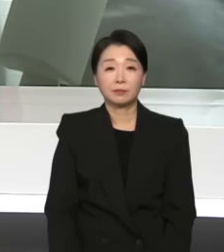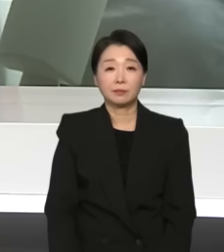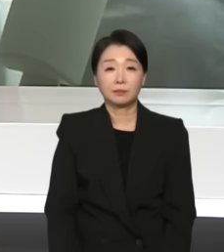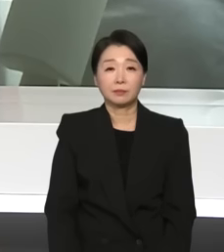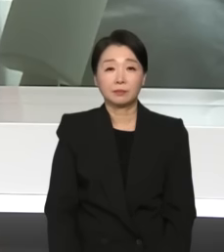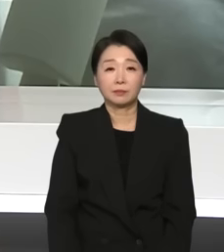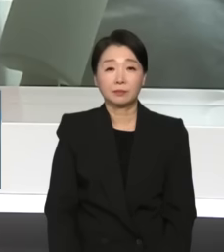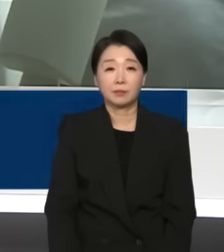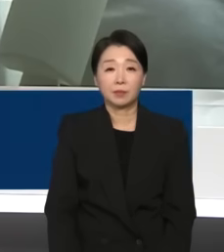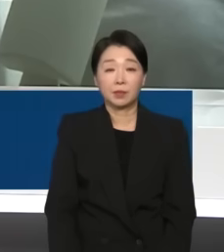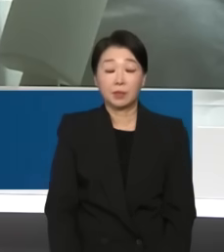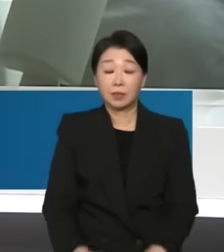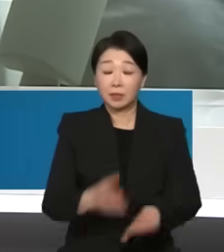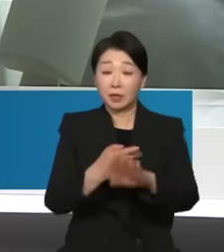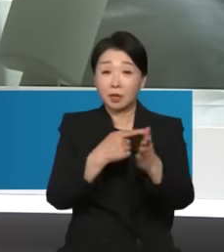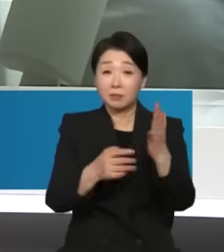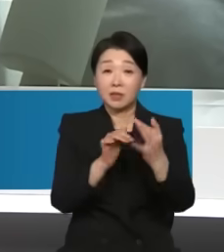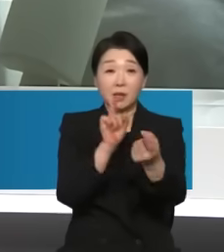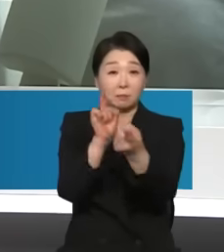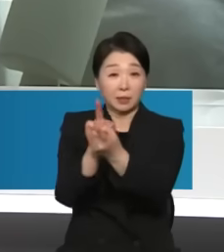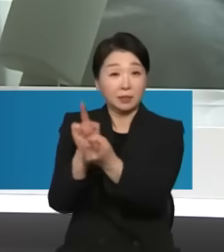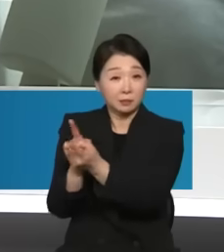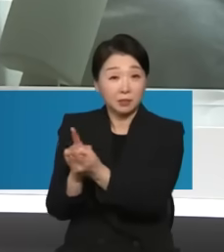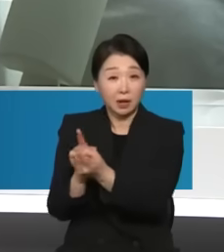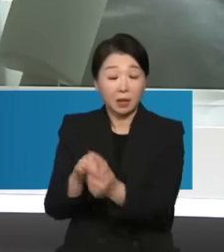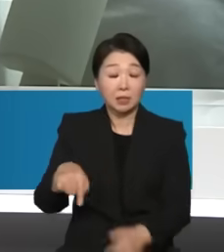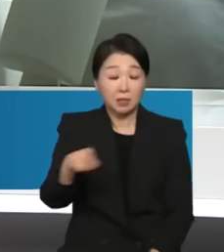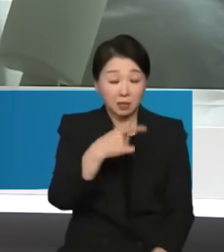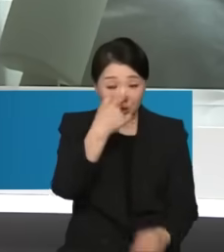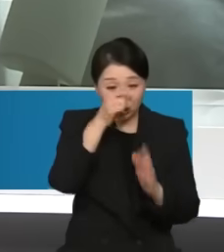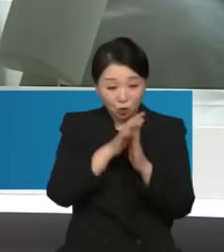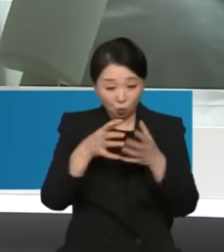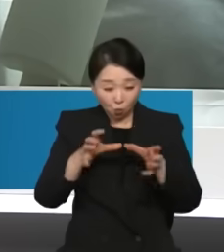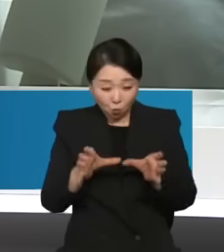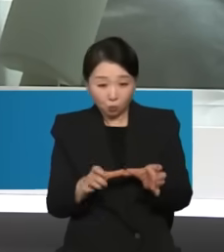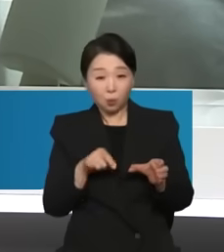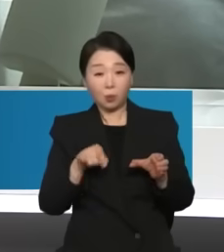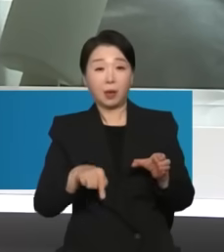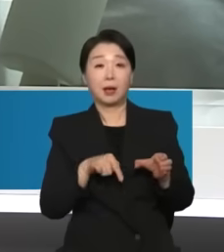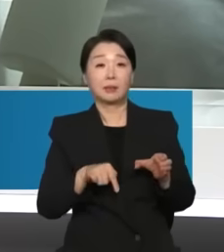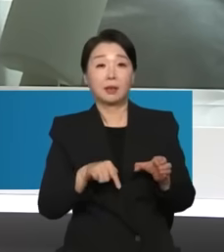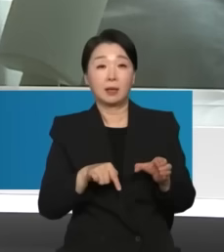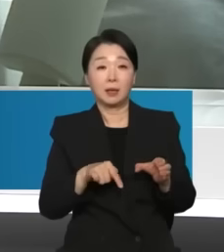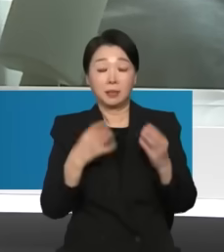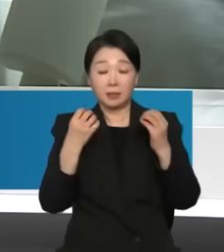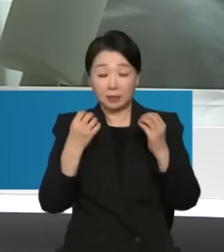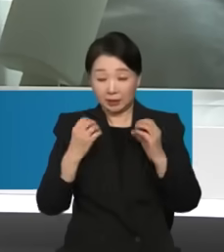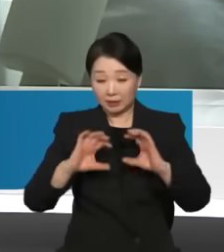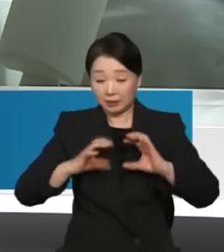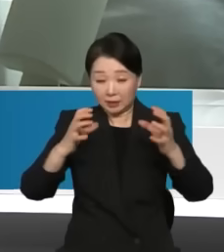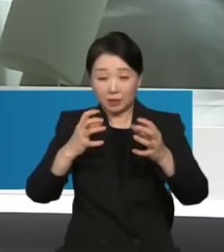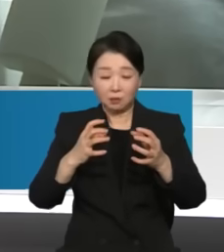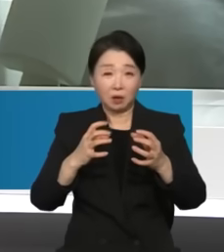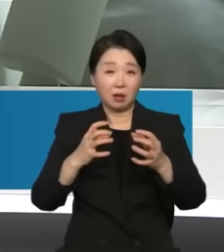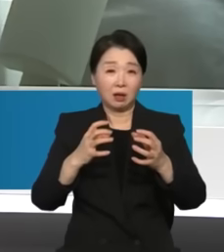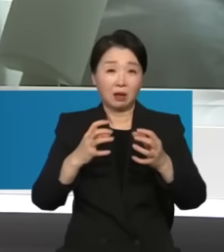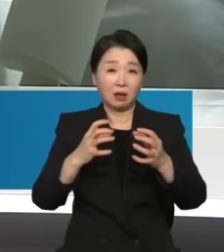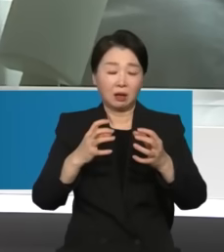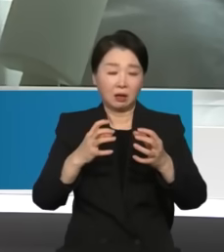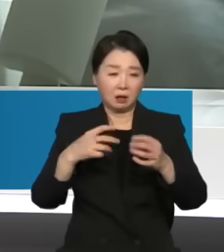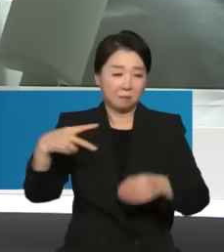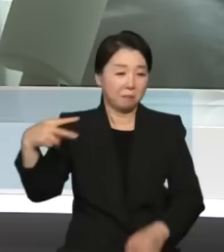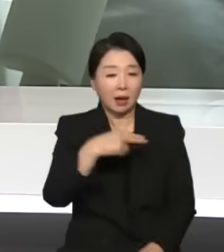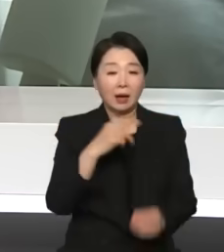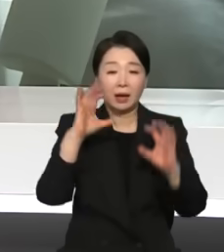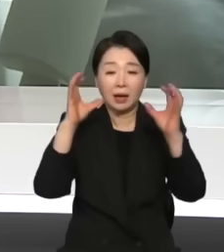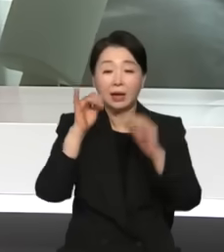저희 취재진은 또 다른 피해자들도 만났는데 이들은 이 기도 공동체 안에는 세상과 단절된 아이들도 있다고